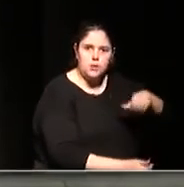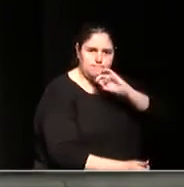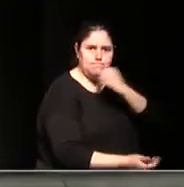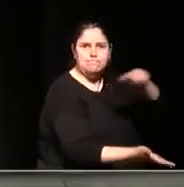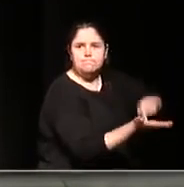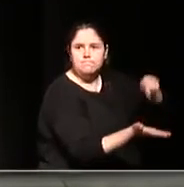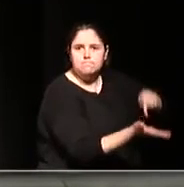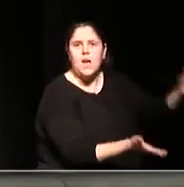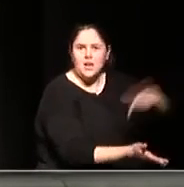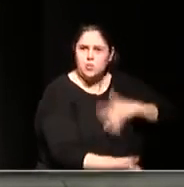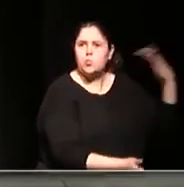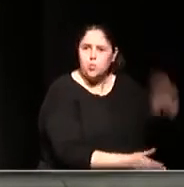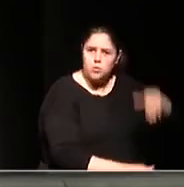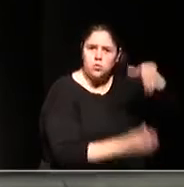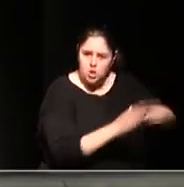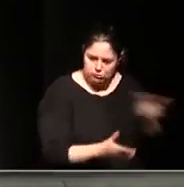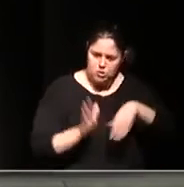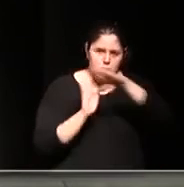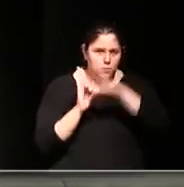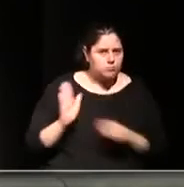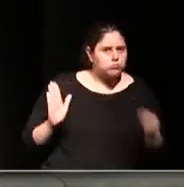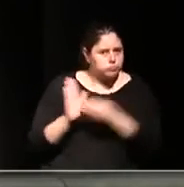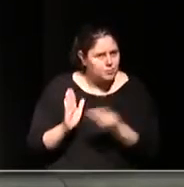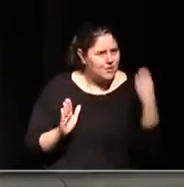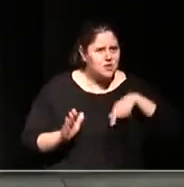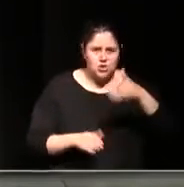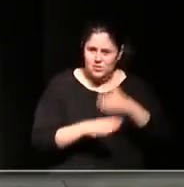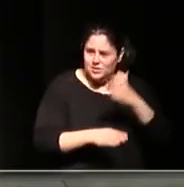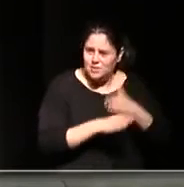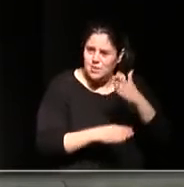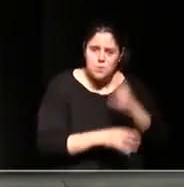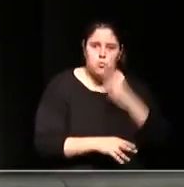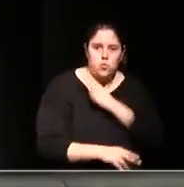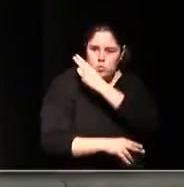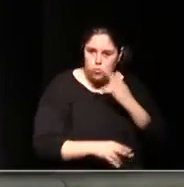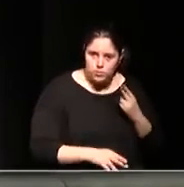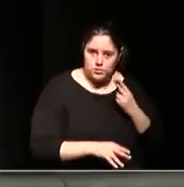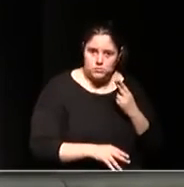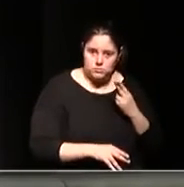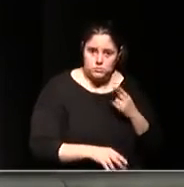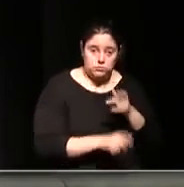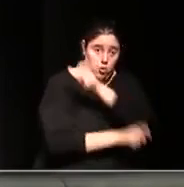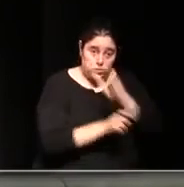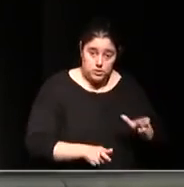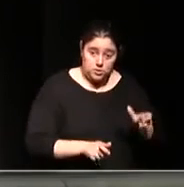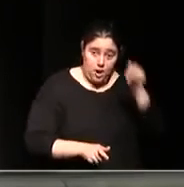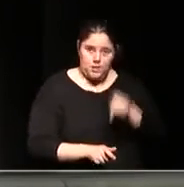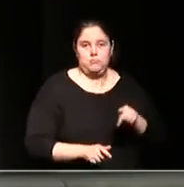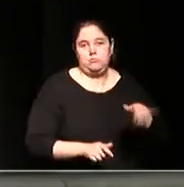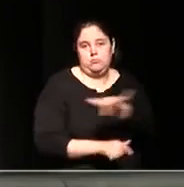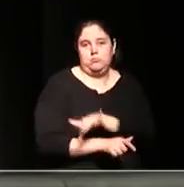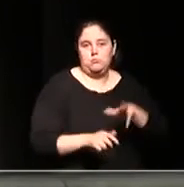puguin votar i ho portem al nostre programa i serà sempre, sempre un compromís de la gent d'aquest espai